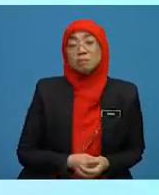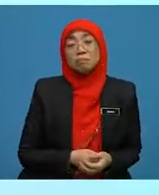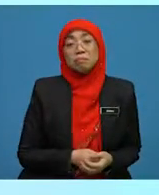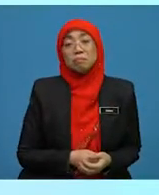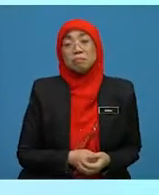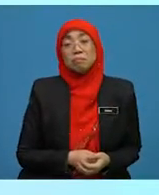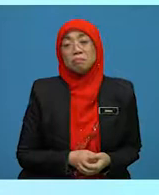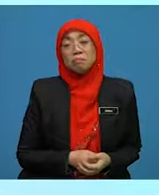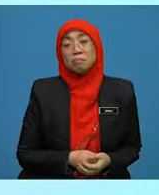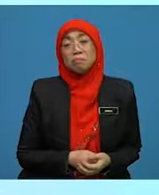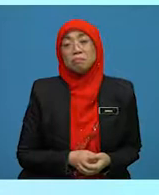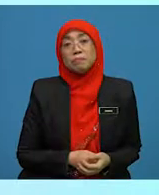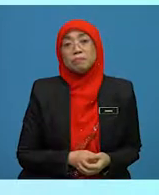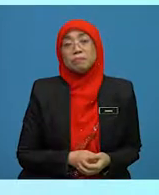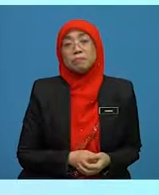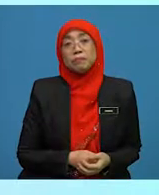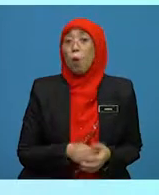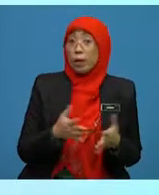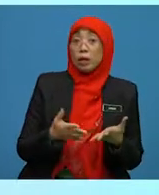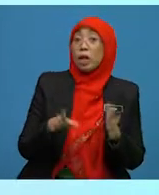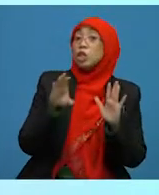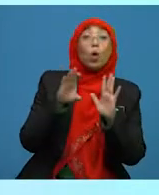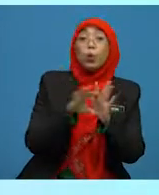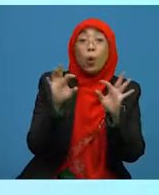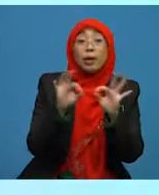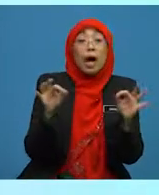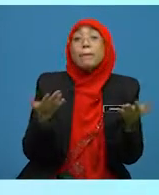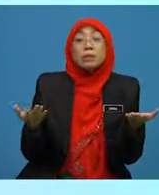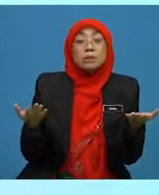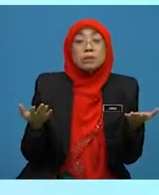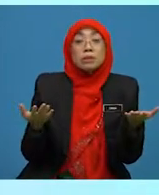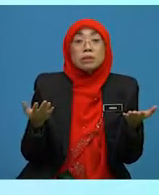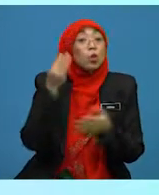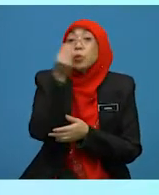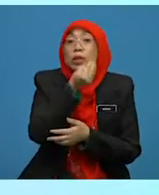Cikgu akan bina dua ayat menggunakan perkataan bunga.